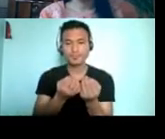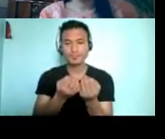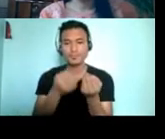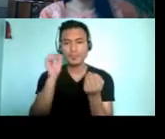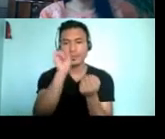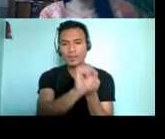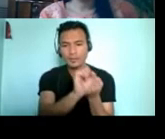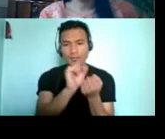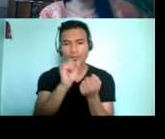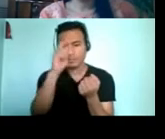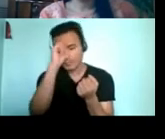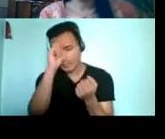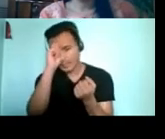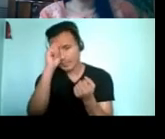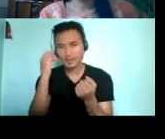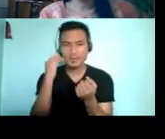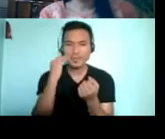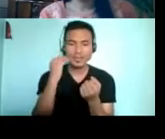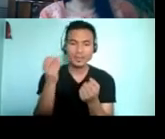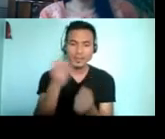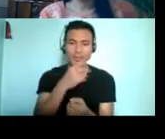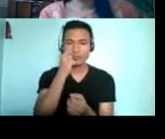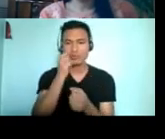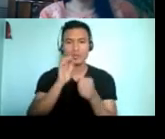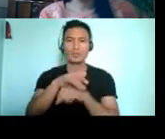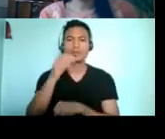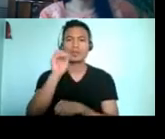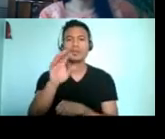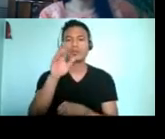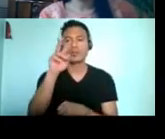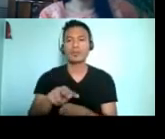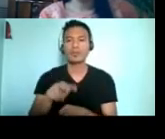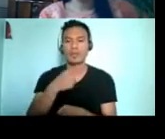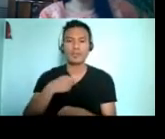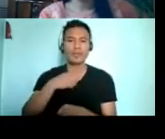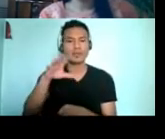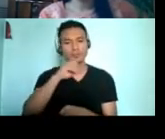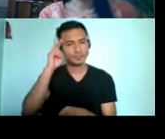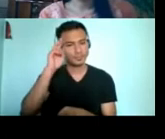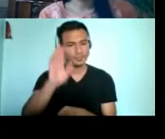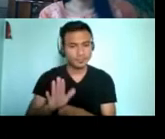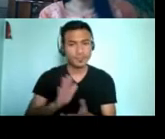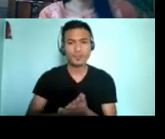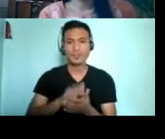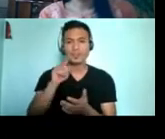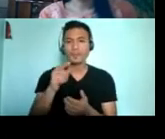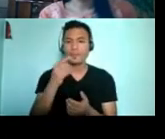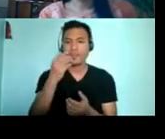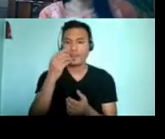उसको मान सम्मान पनि महिलालाई भन्दा पुरुषलाई नै धेरै दिइरहेको अवस्था हामी सबैलाई जगजाहेर छ। त्यसै